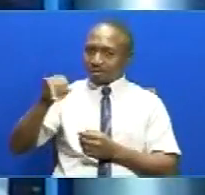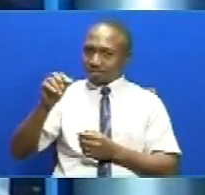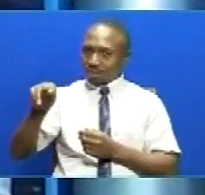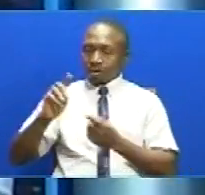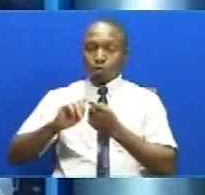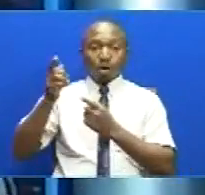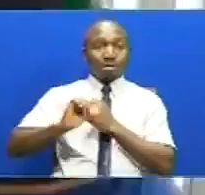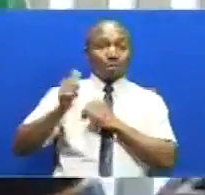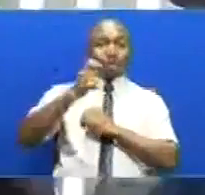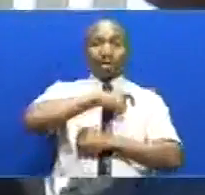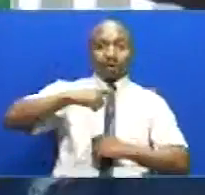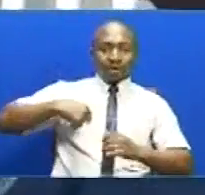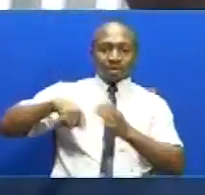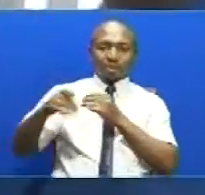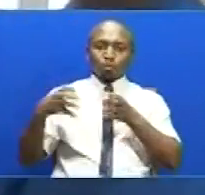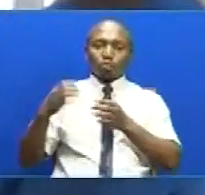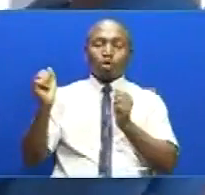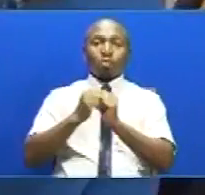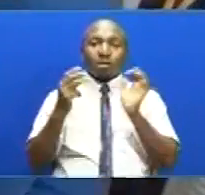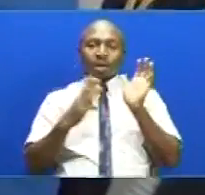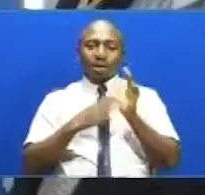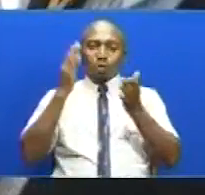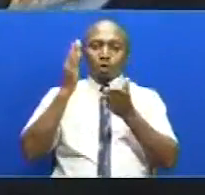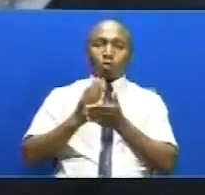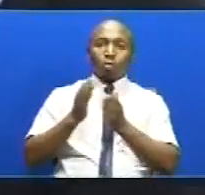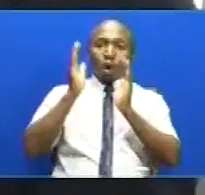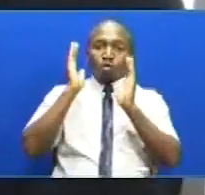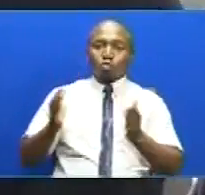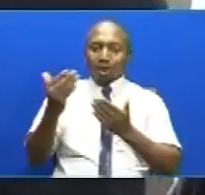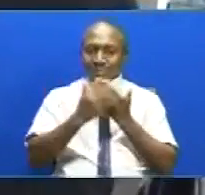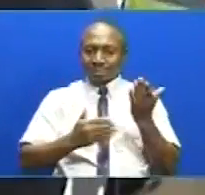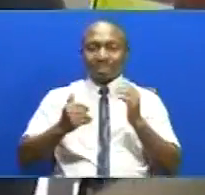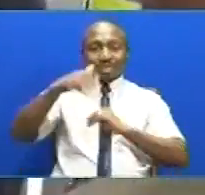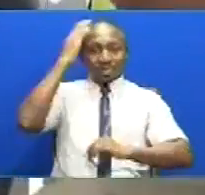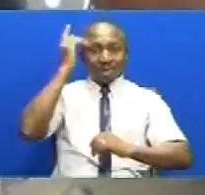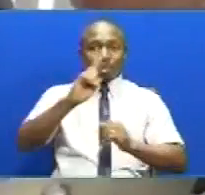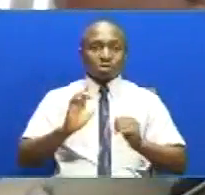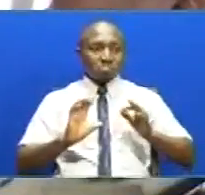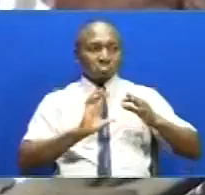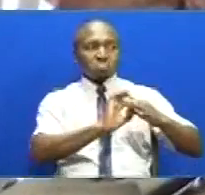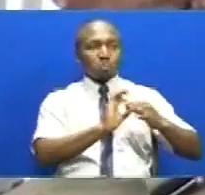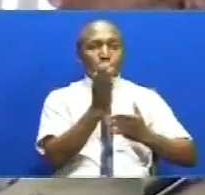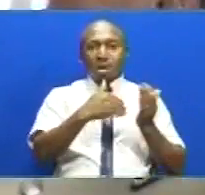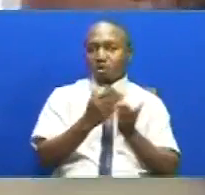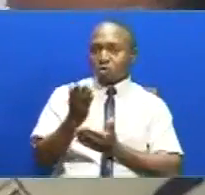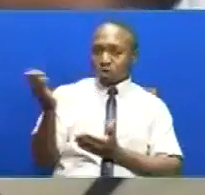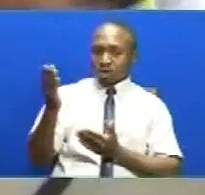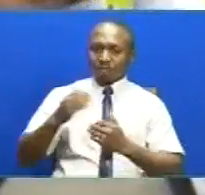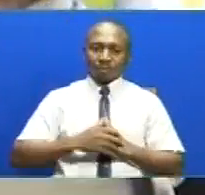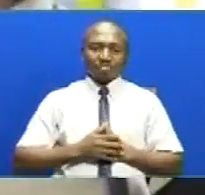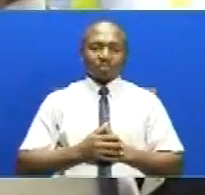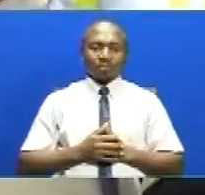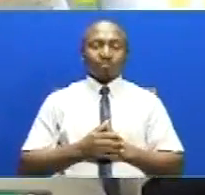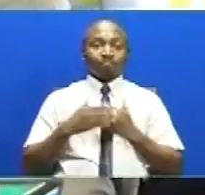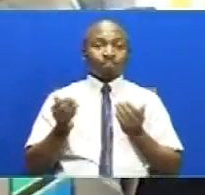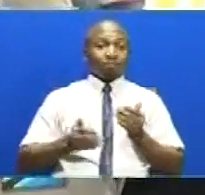katika mkutano wa 18 wa wakuu wa nchi na serikali wa nchi zisizofungamana na upande wowote.